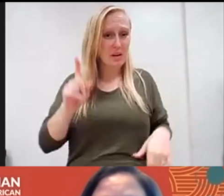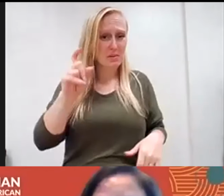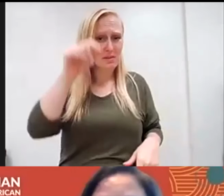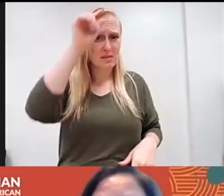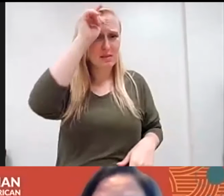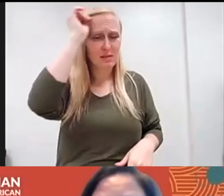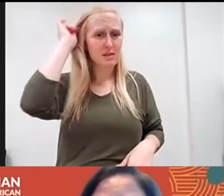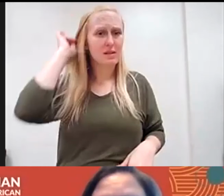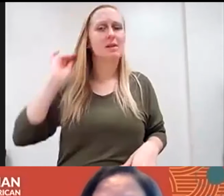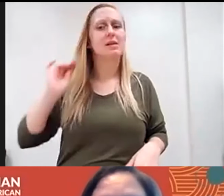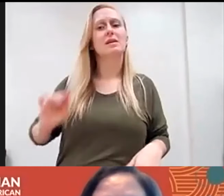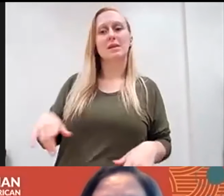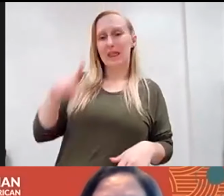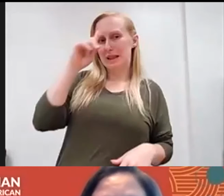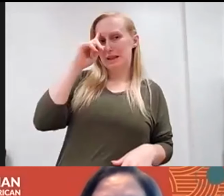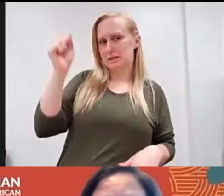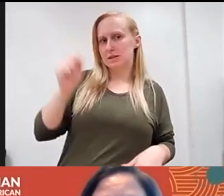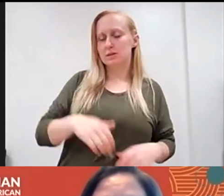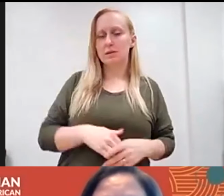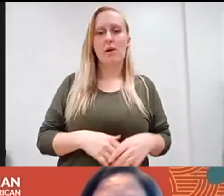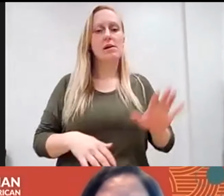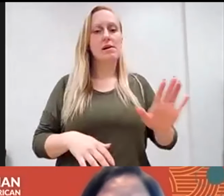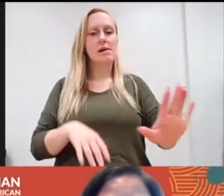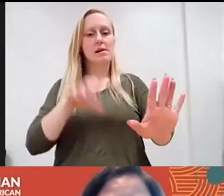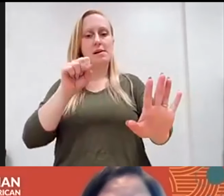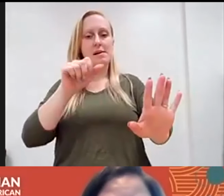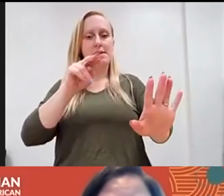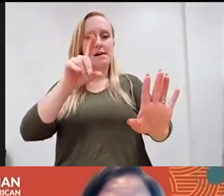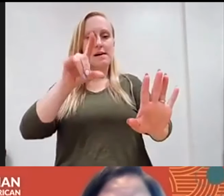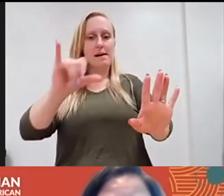هل هو الأفضل الآن؟ نعم أعتقد ذلك.